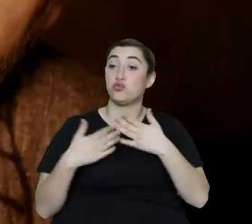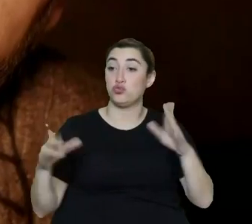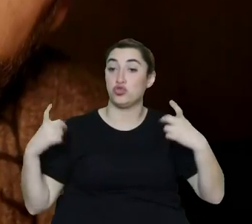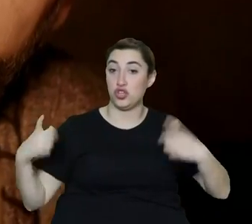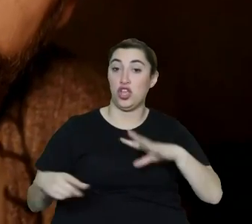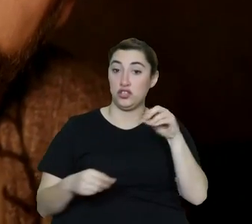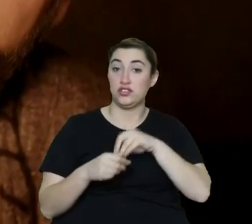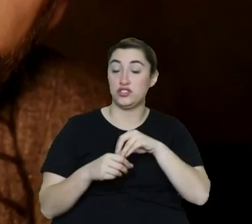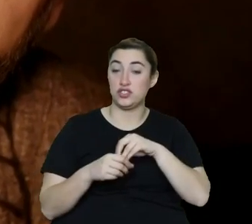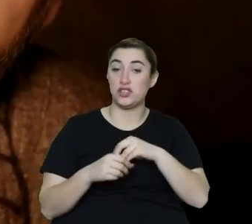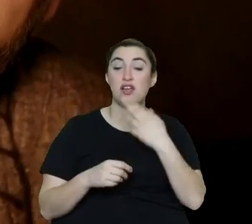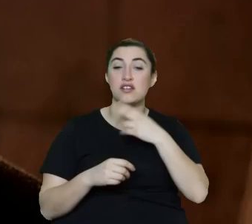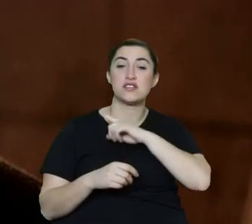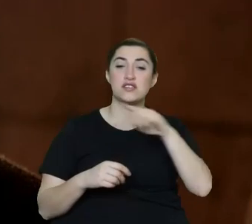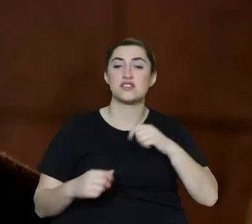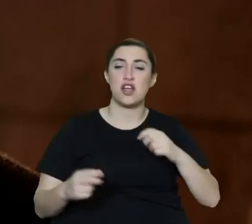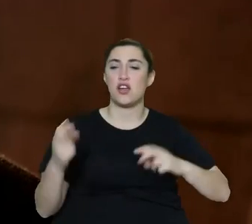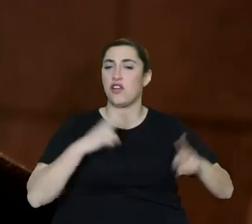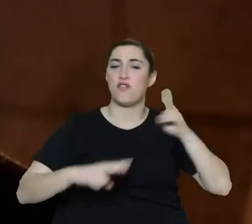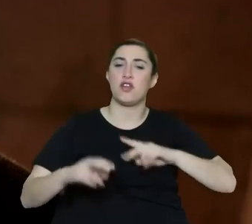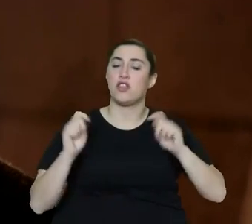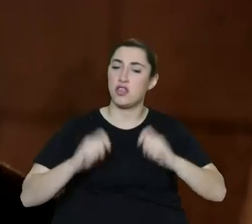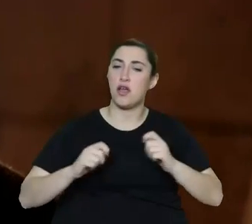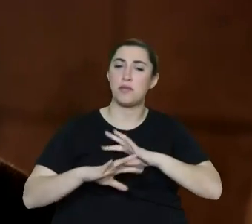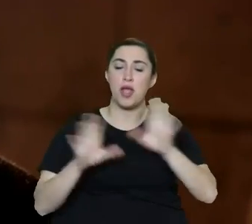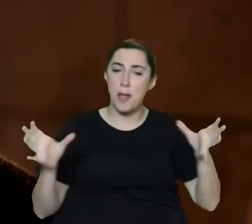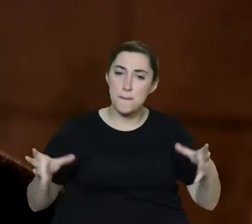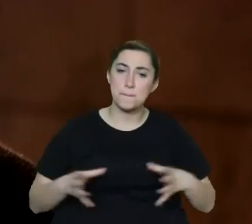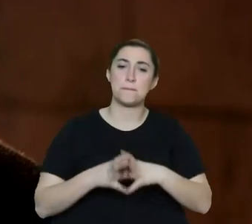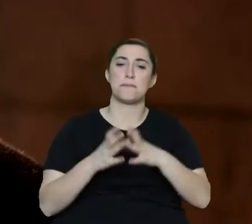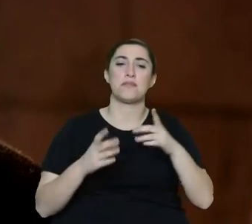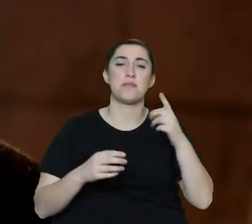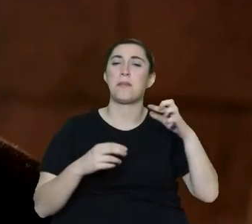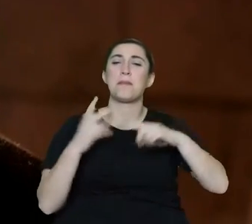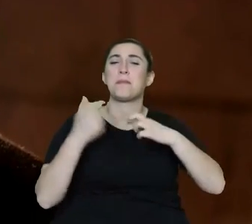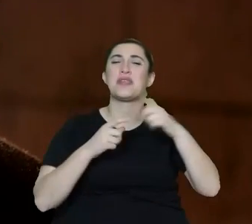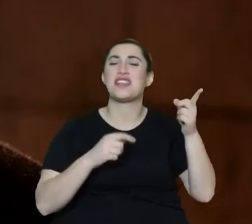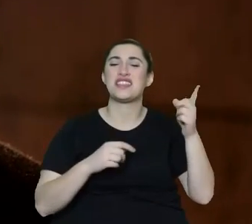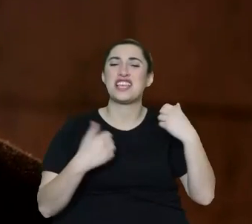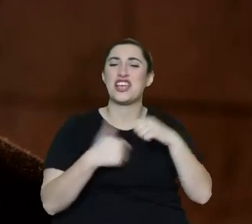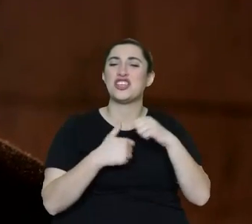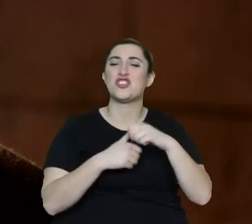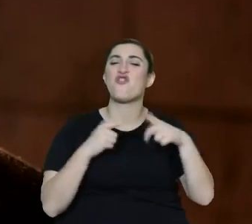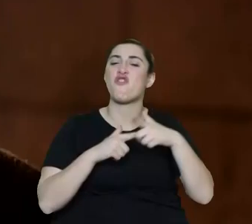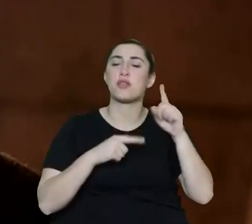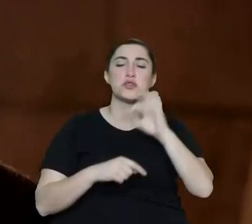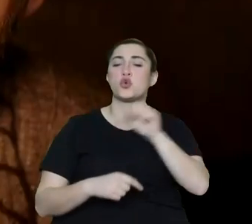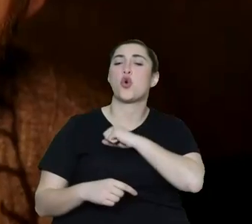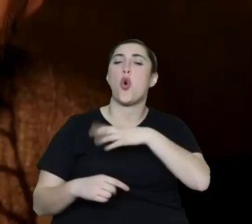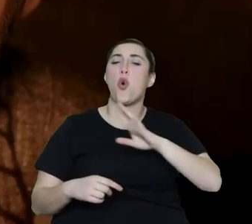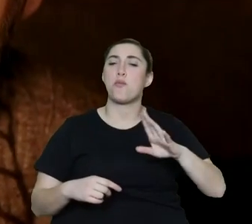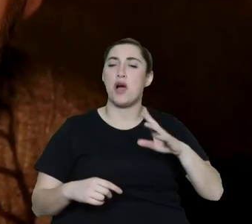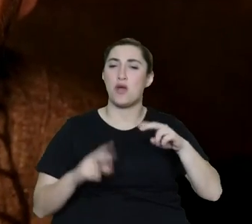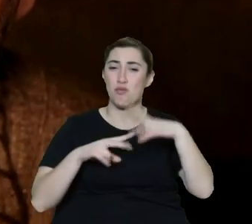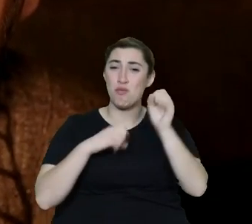şehirde bacılar pusatları kuşandılar. Pir Ahi Evran'ın zevcesi Fatma Ana başlarında. O kimseden korkmayan